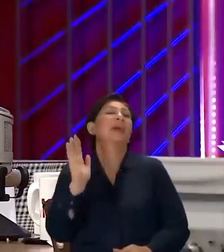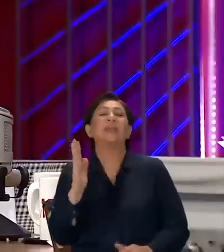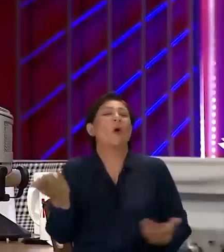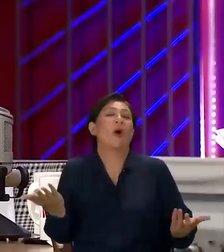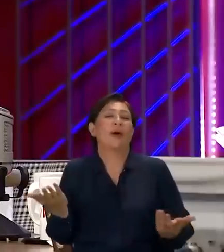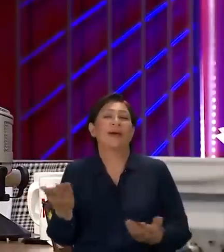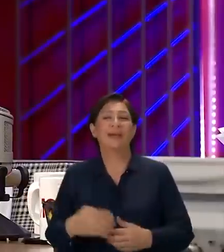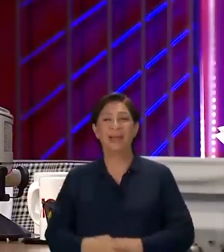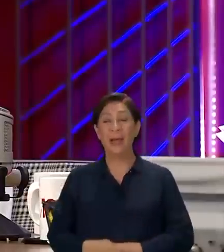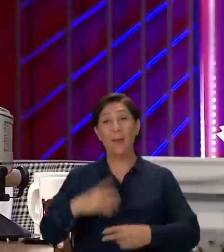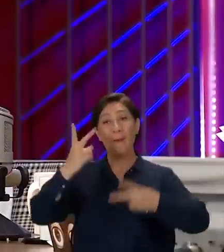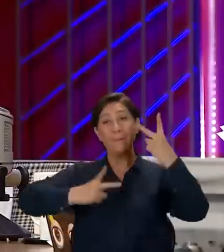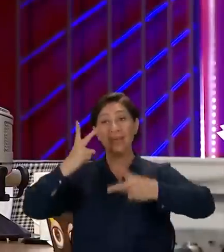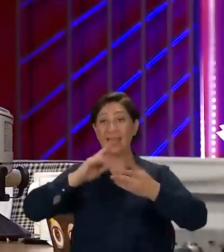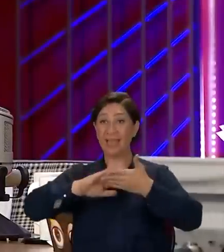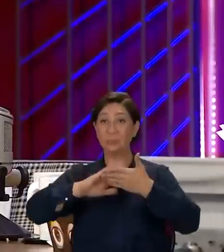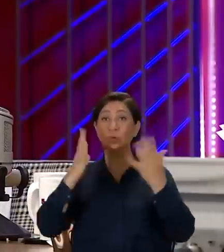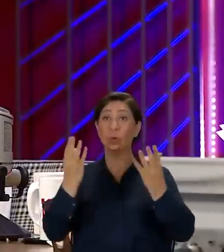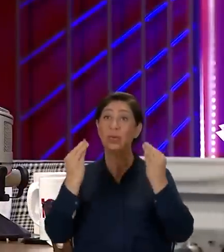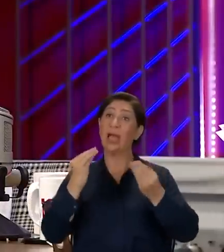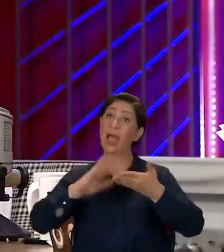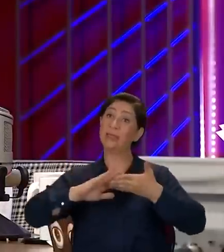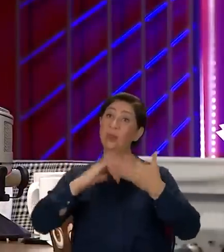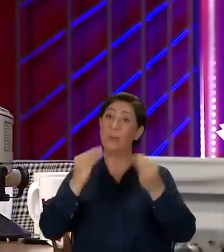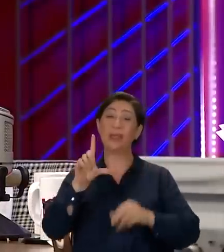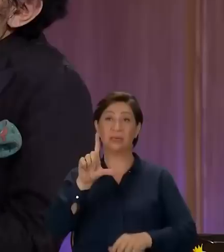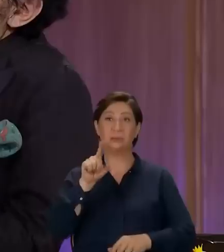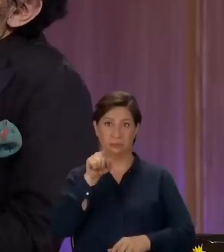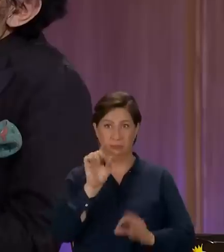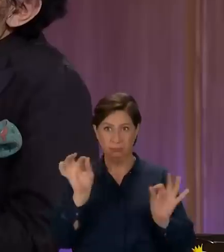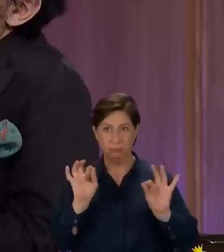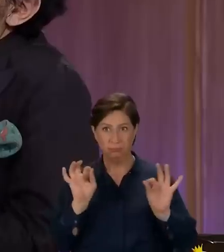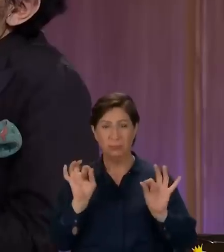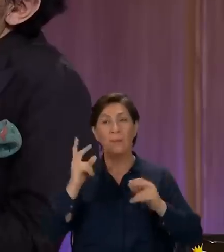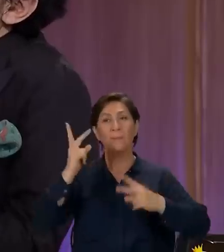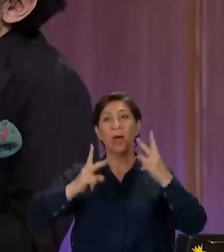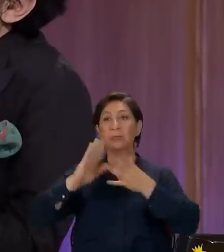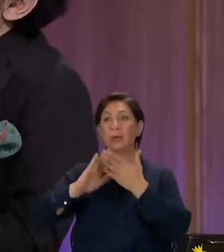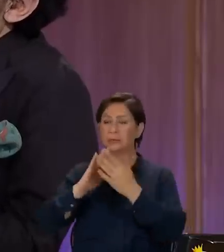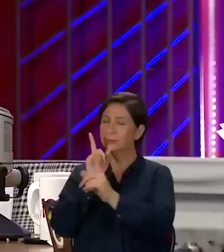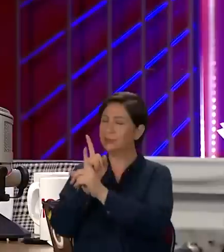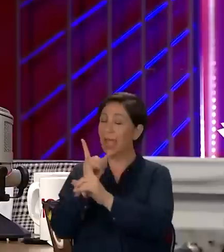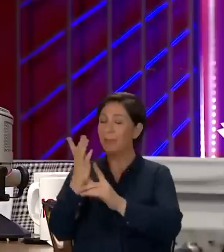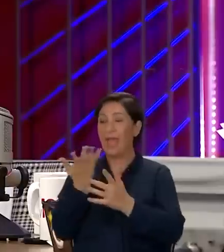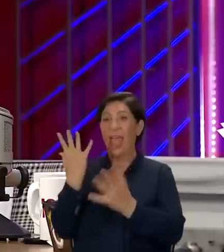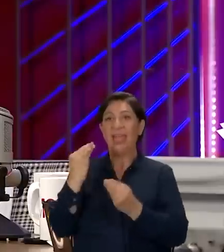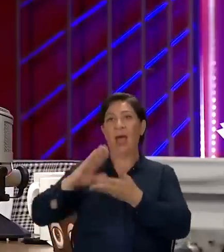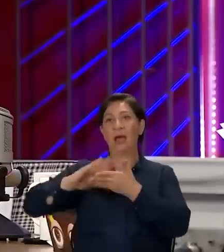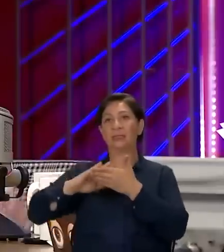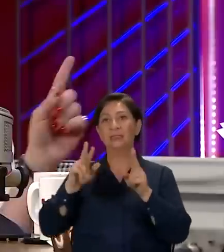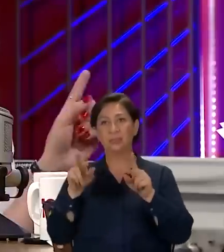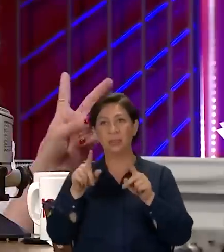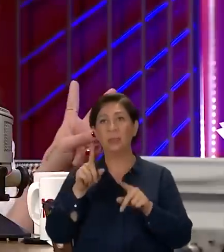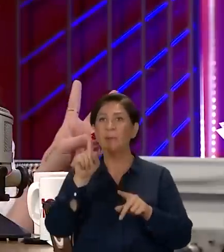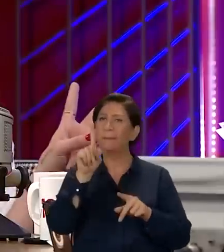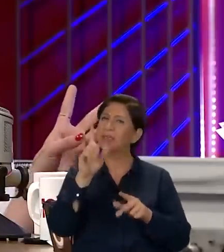yani. Bazı arkadaşlarının çok iyi arkadaşı olman lazım herhalde, öyledir değil mi? Yani bazı arkadaşlarının en iyi arkadaşısın. Öyle o mi? Kadar.